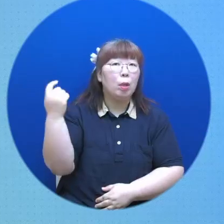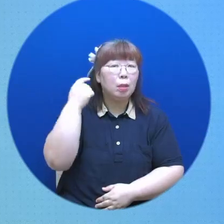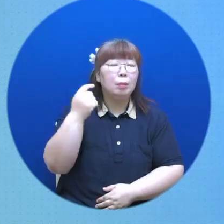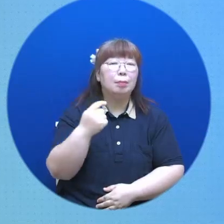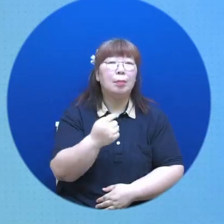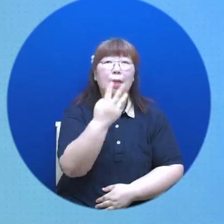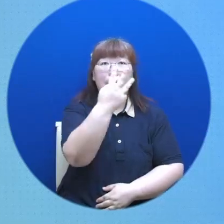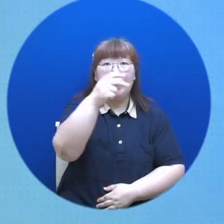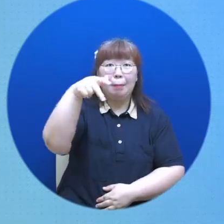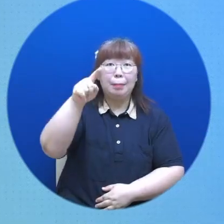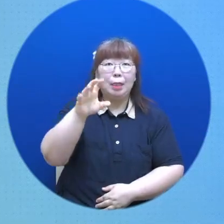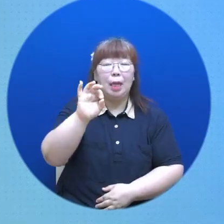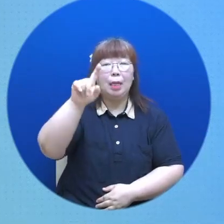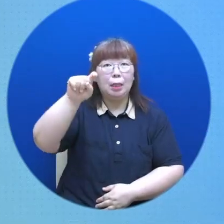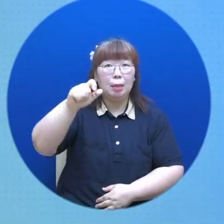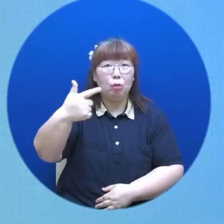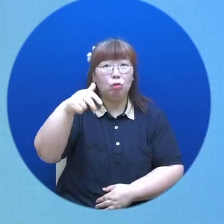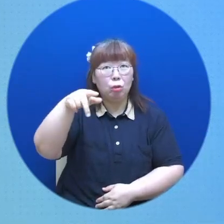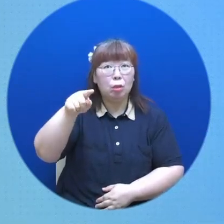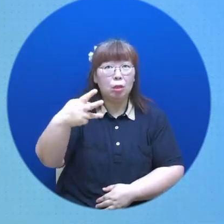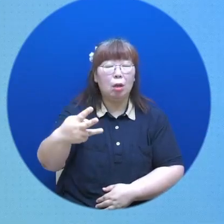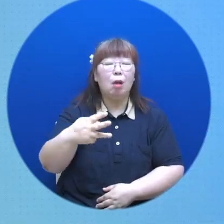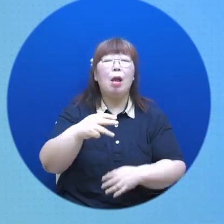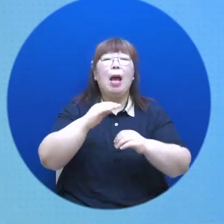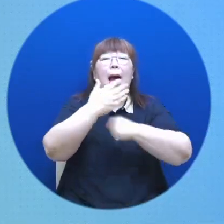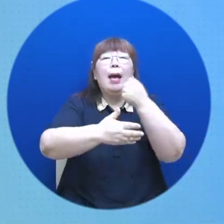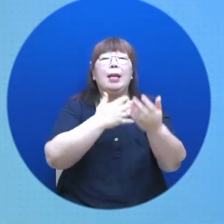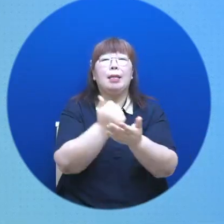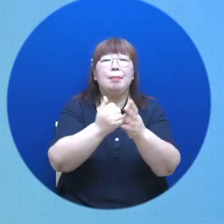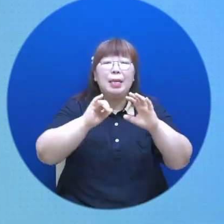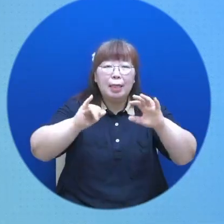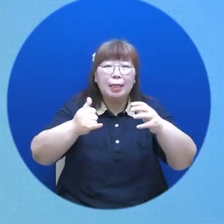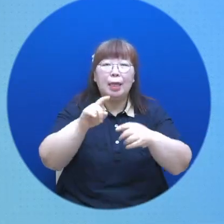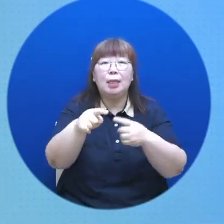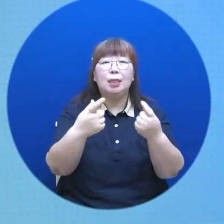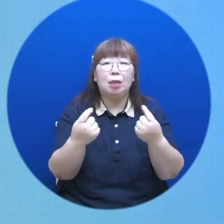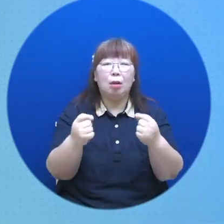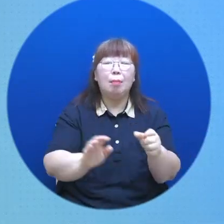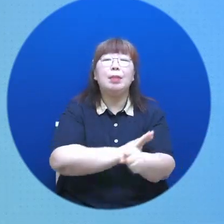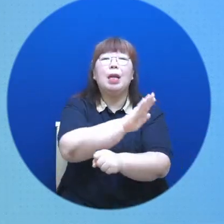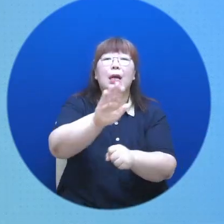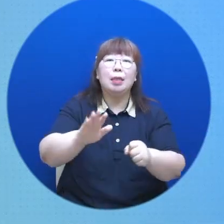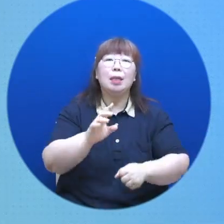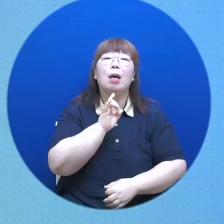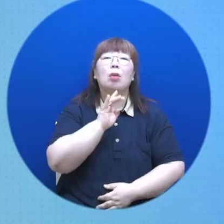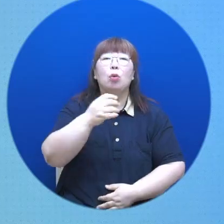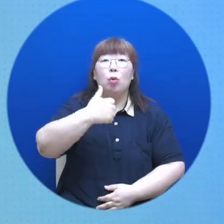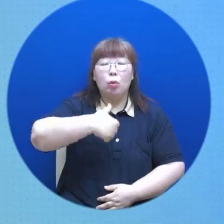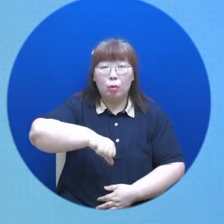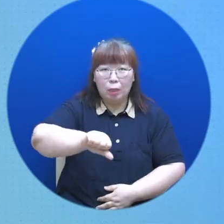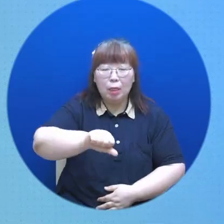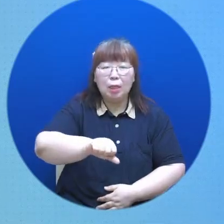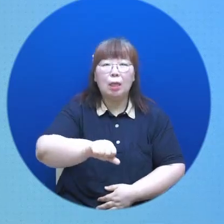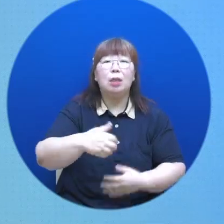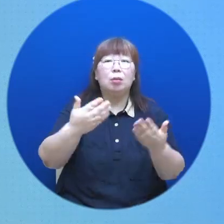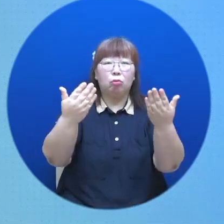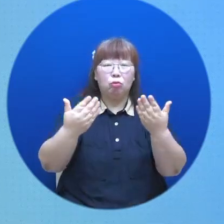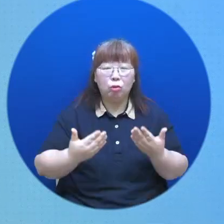우리가 너무나 잘 알죠. 하나님이 세상을 이처럼 사랑하사 독생자를 어떻게 하셨어요?